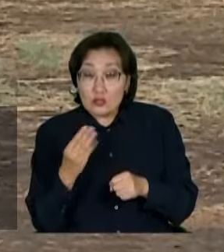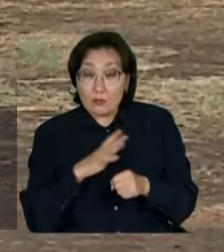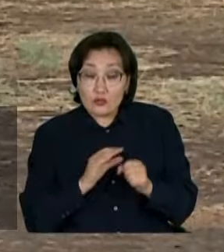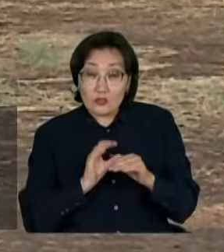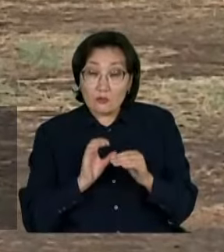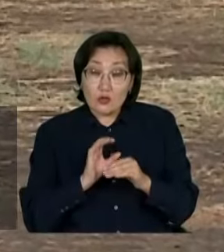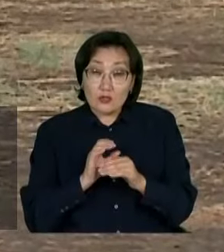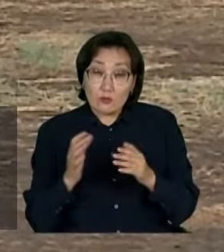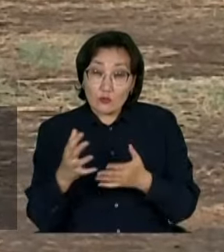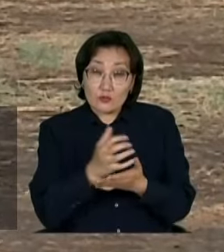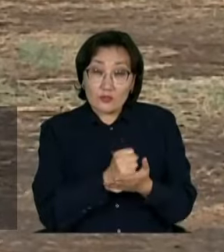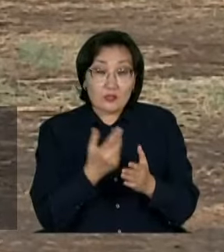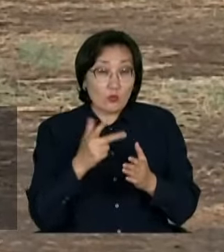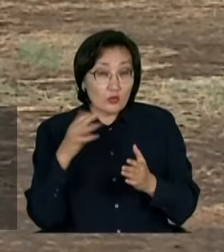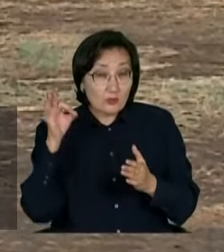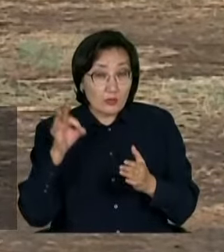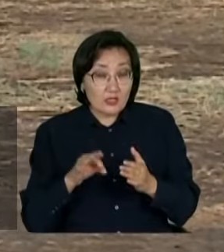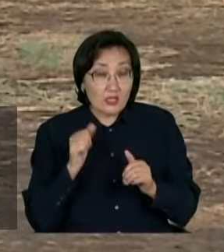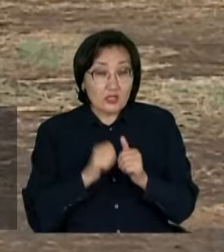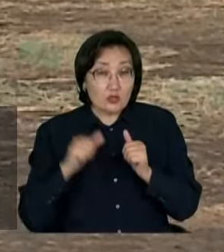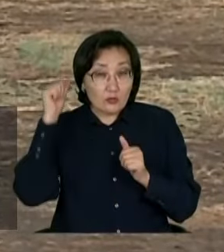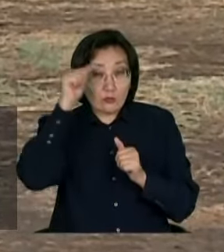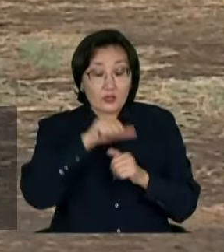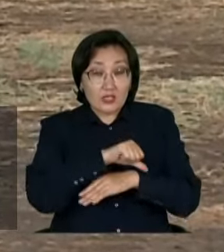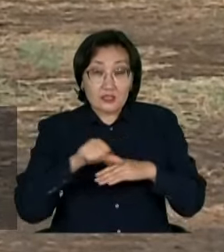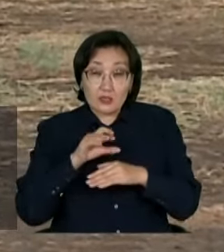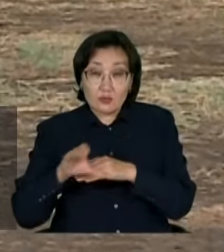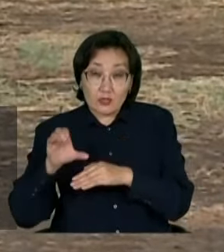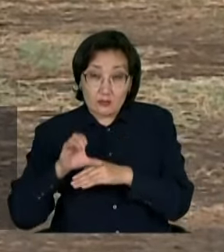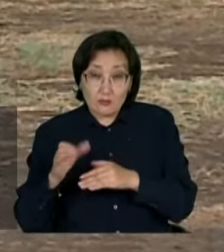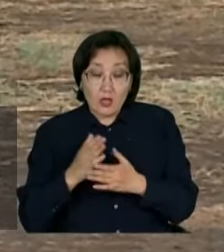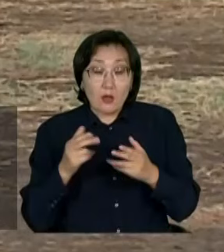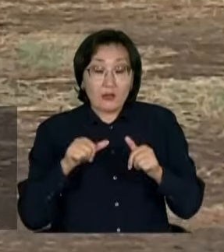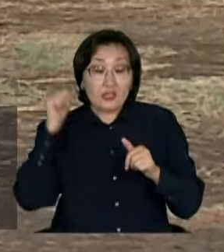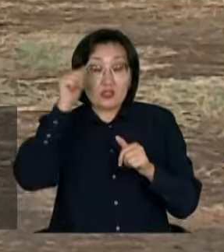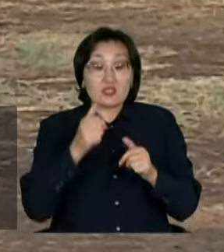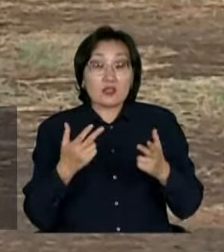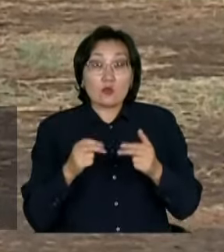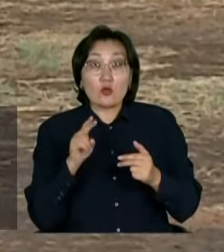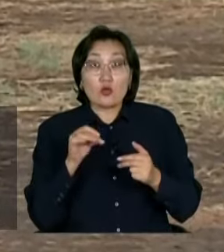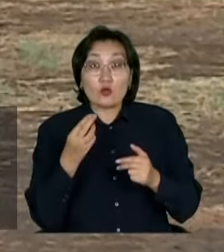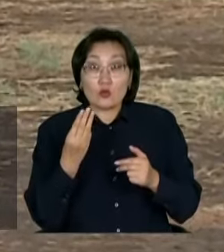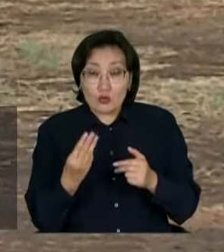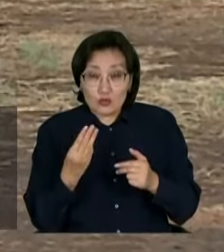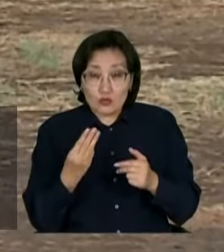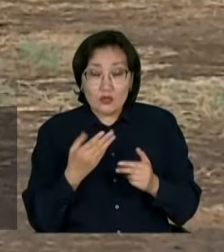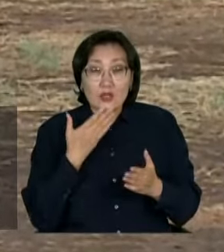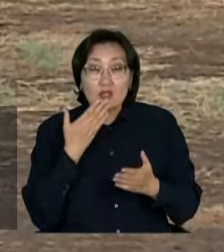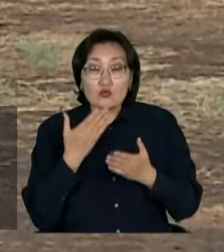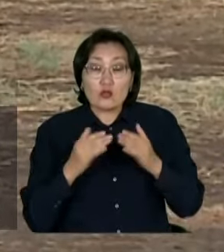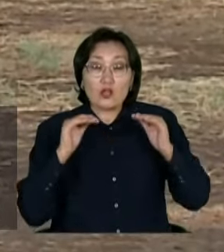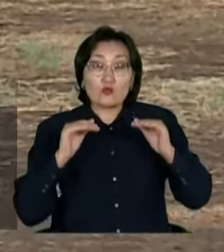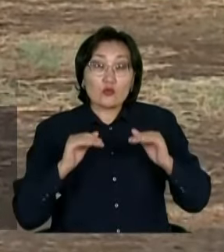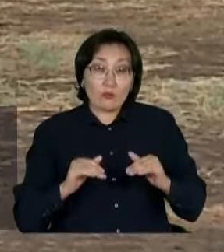өндірілетін өнімнің 30-35% жылда экспортталып отыр. Биыл әрине күрішке сұраныз шамалы төмендеді.